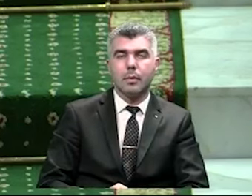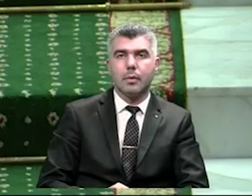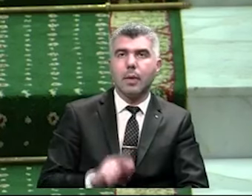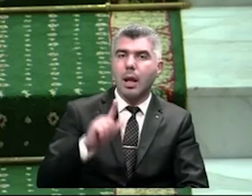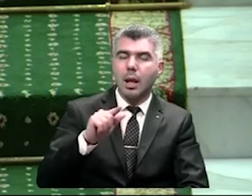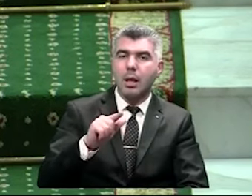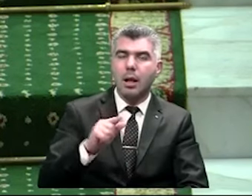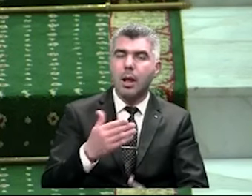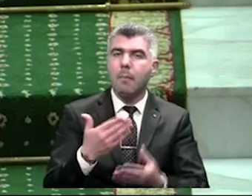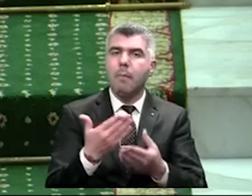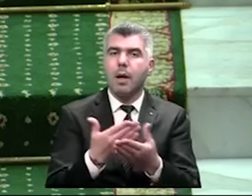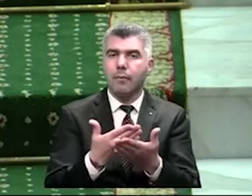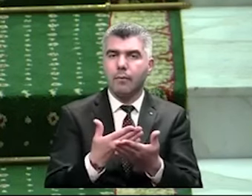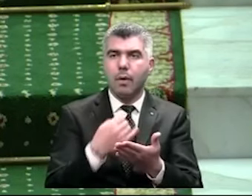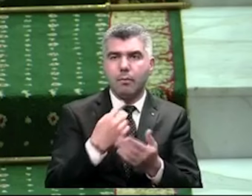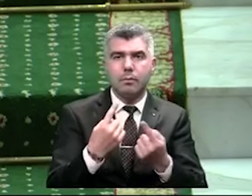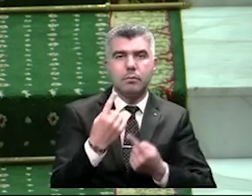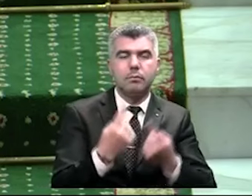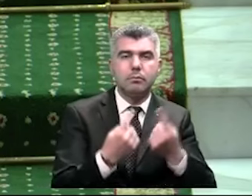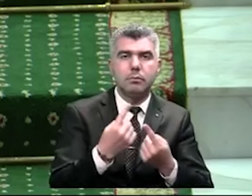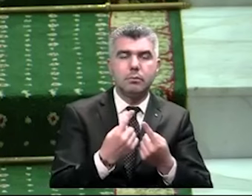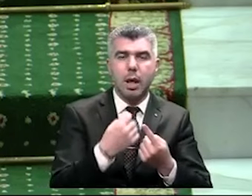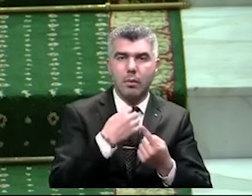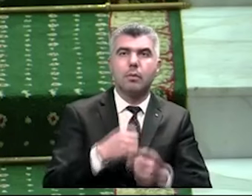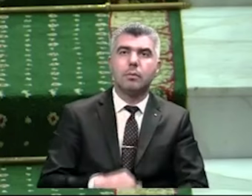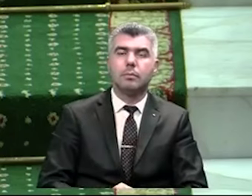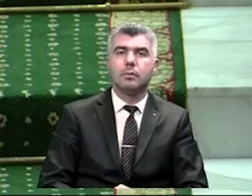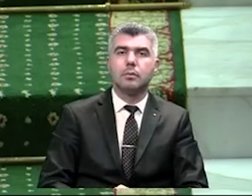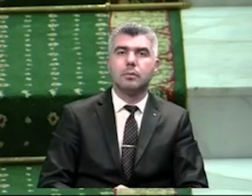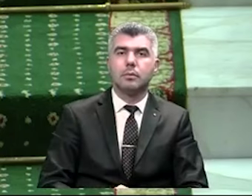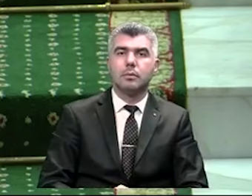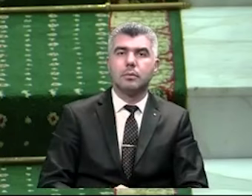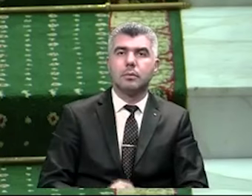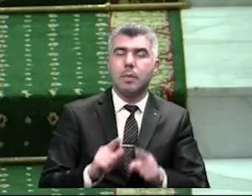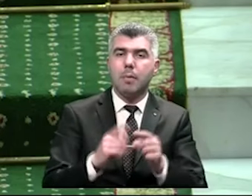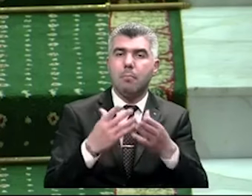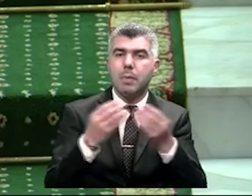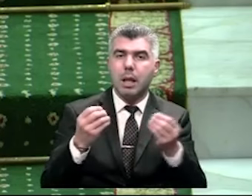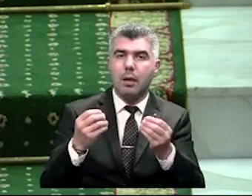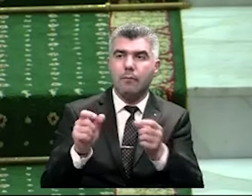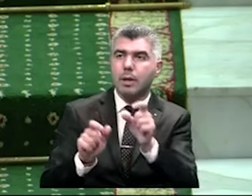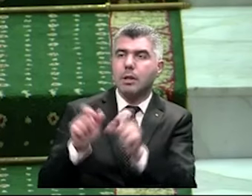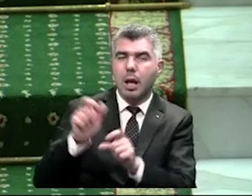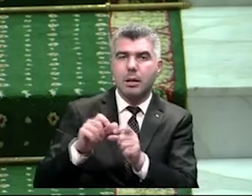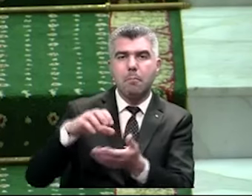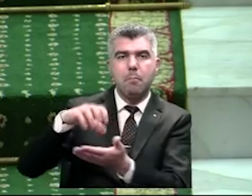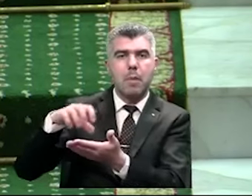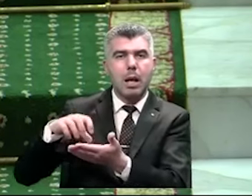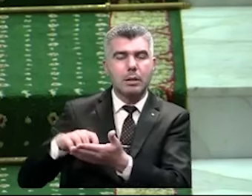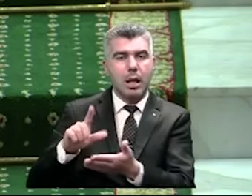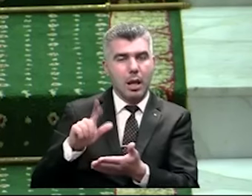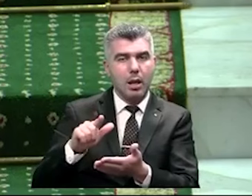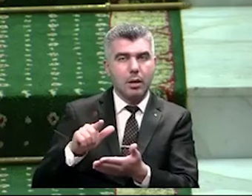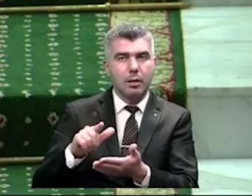القضايا الموضوعات اللي تتخلي نظرا للكثافه السكانيه دي بعض المناطق